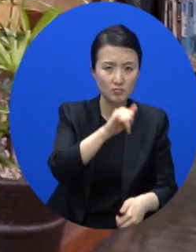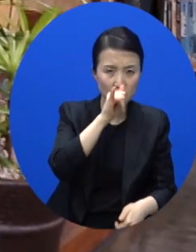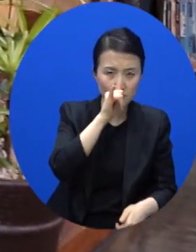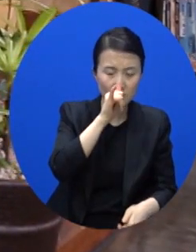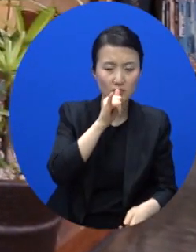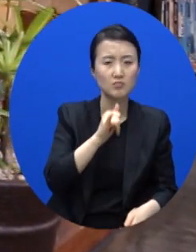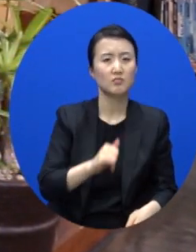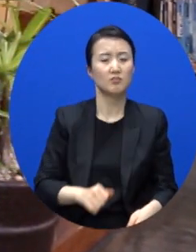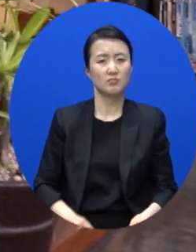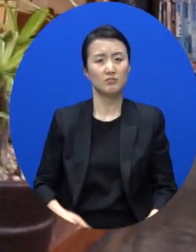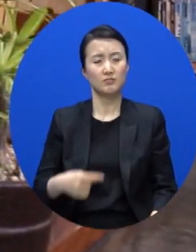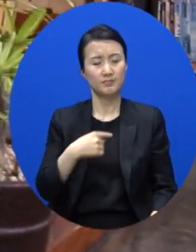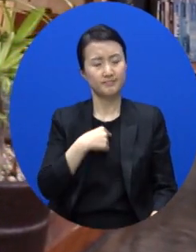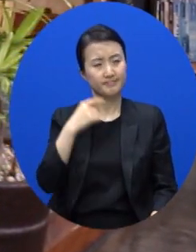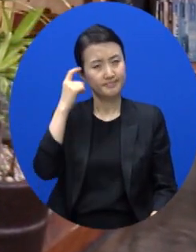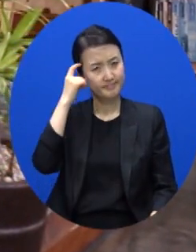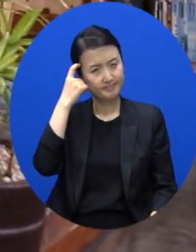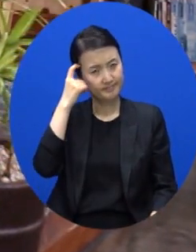그래서